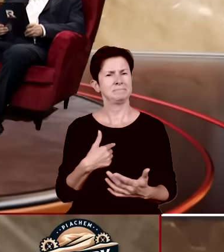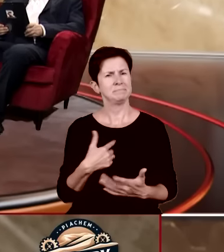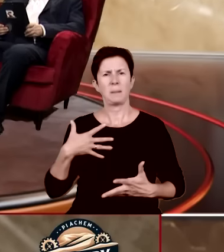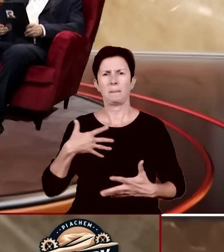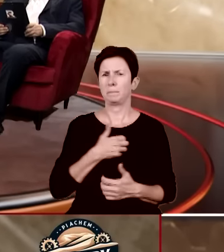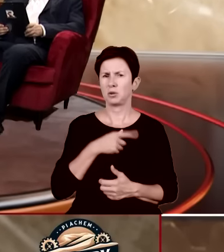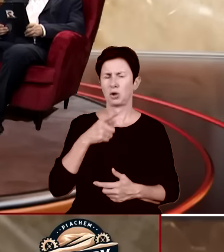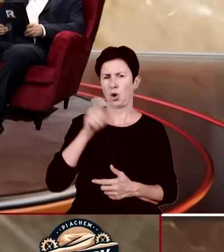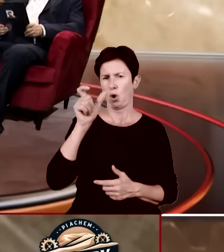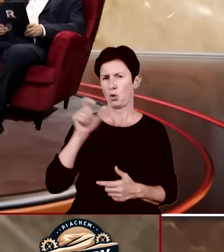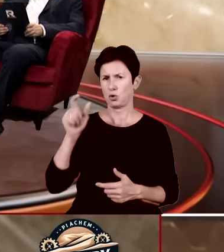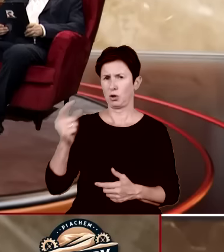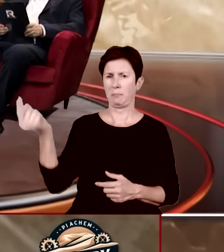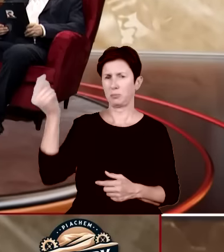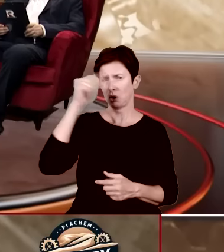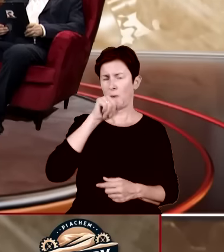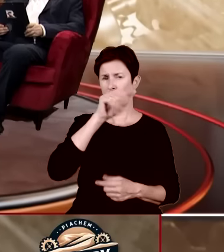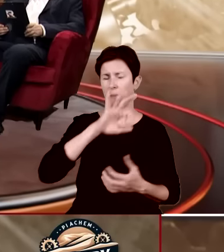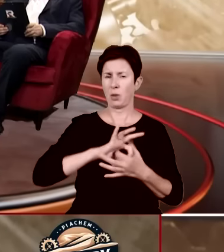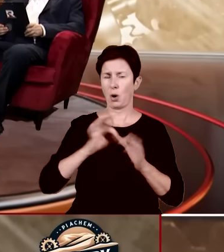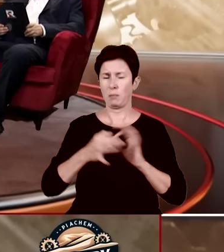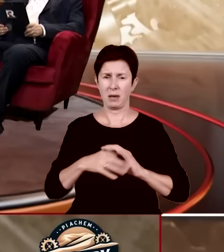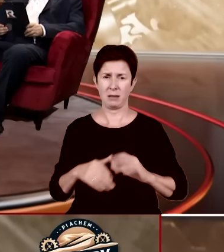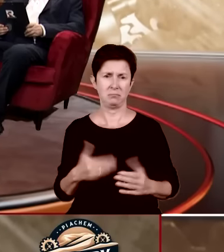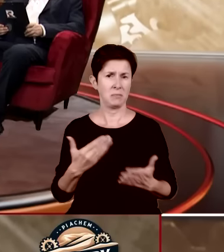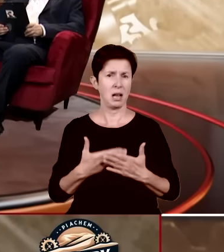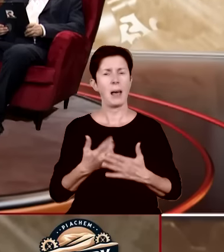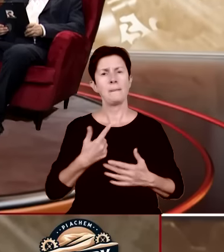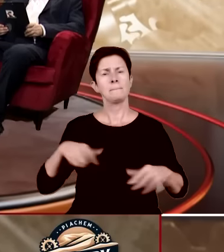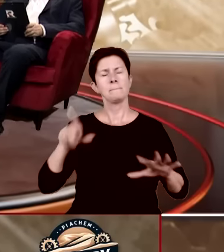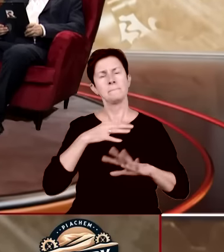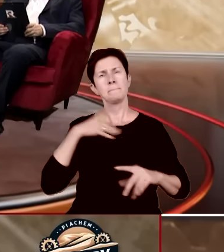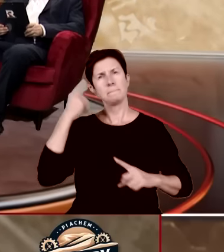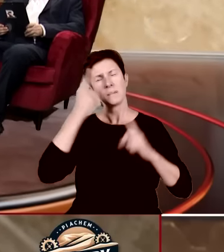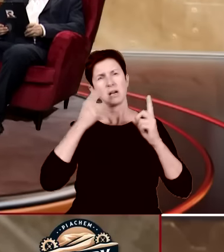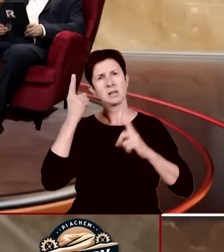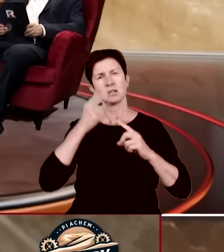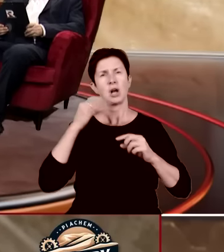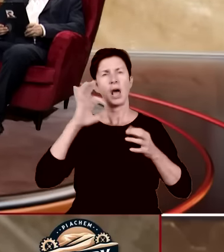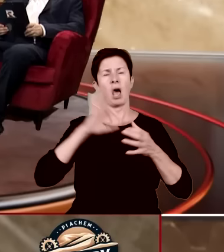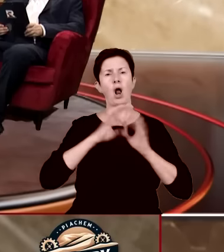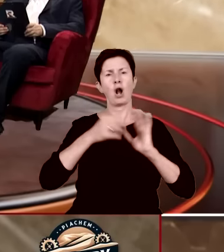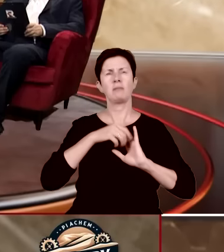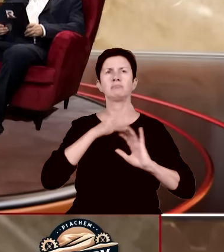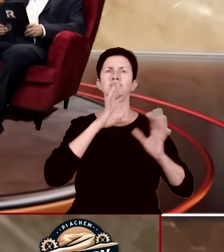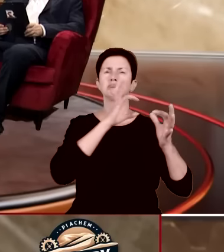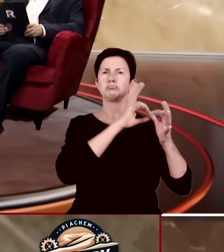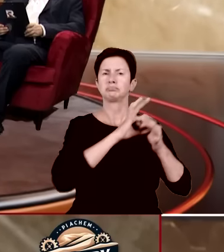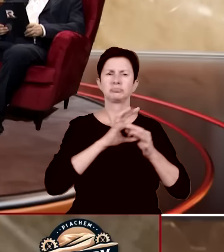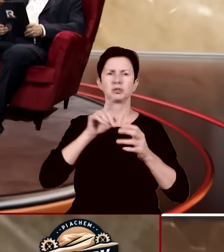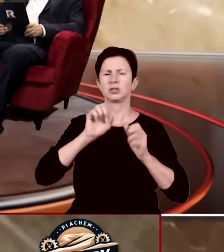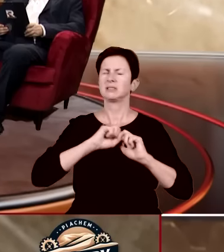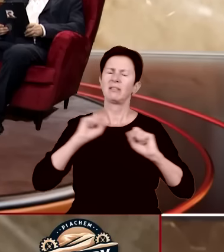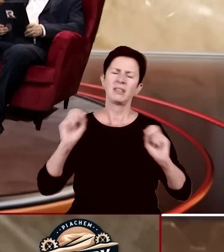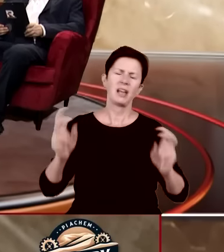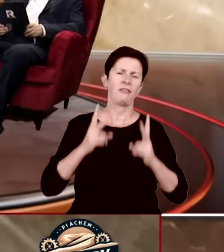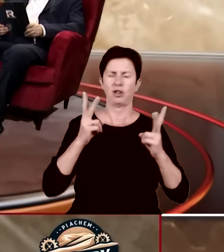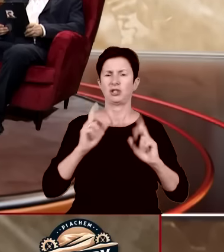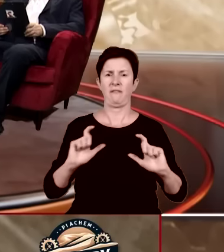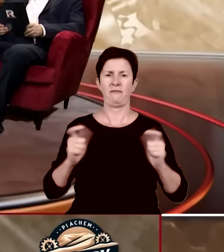osób, bo jak patrzymy na Igrzyska Olimpijskie, to dla wielu sportowców to jest absolutnie najważniejsze wydarzenie w